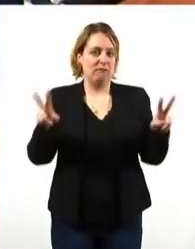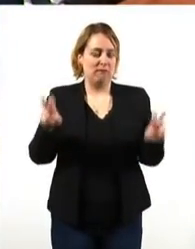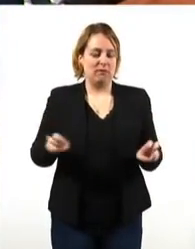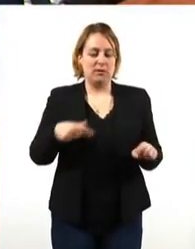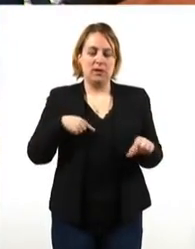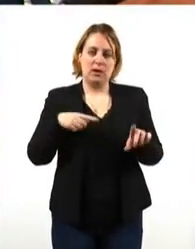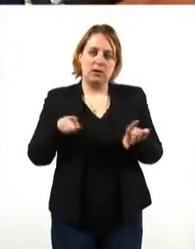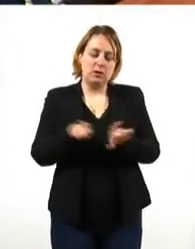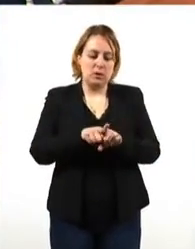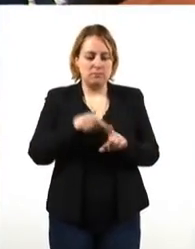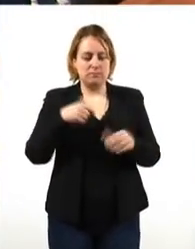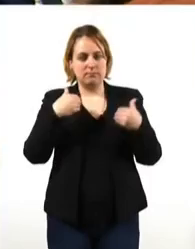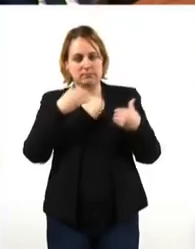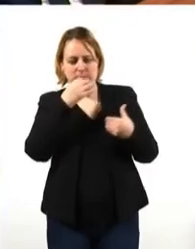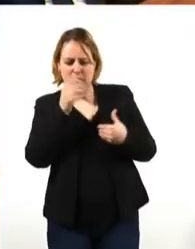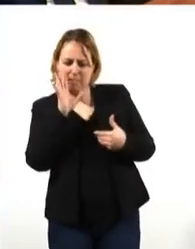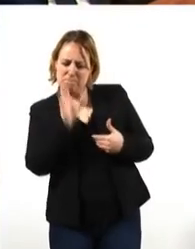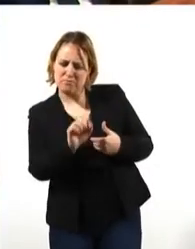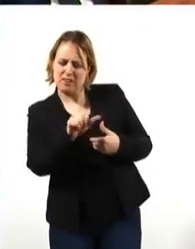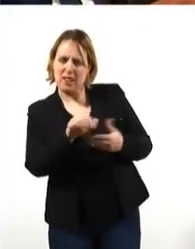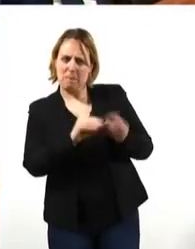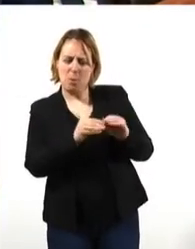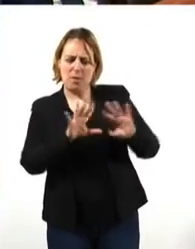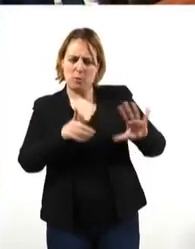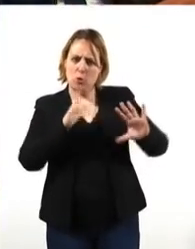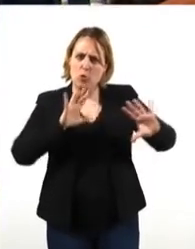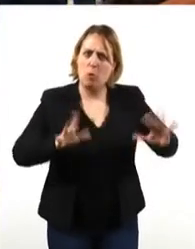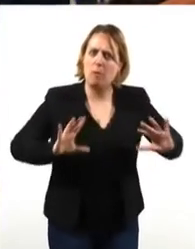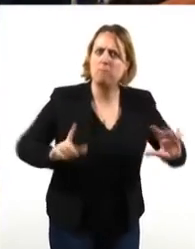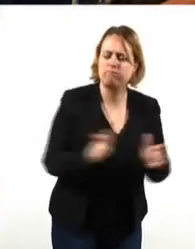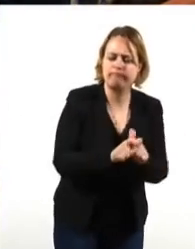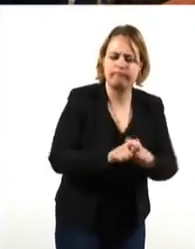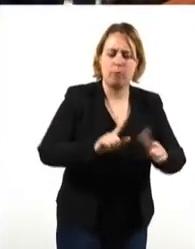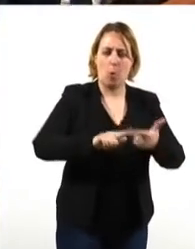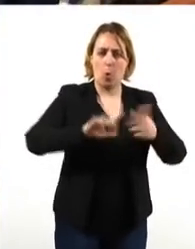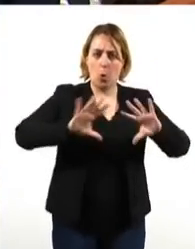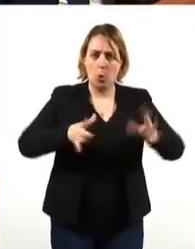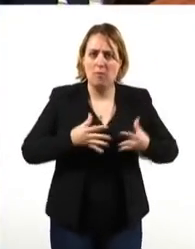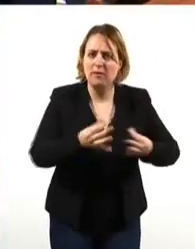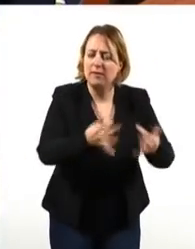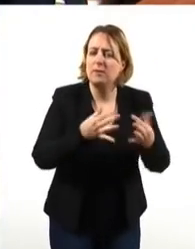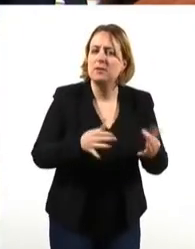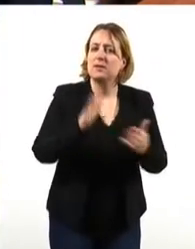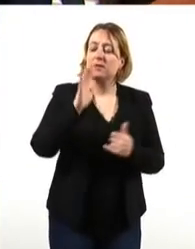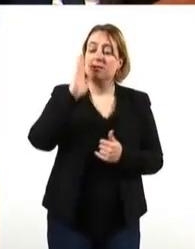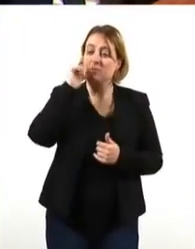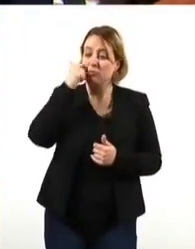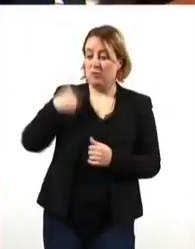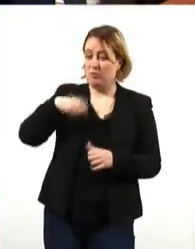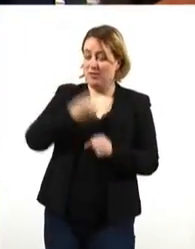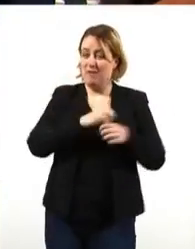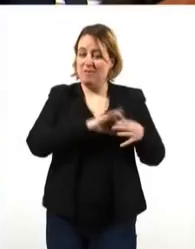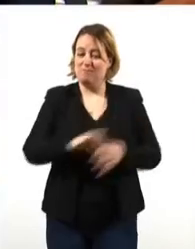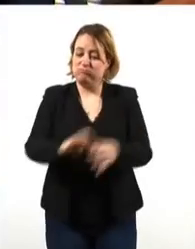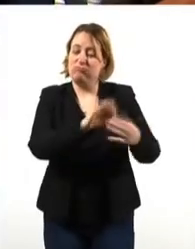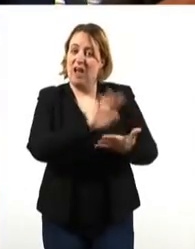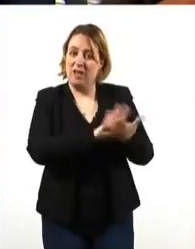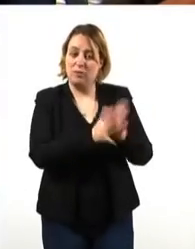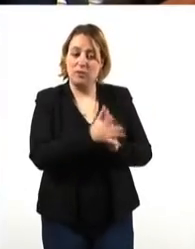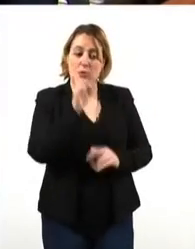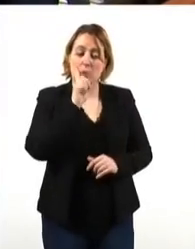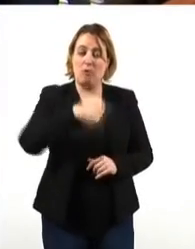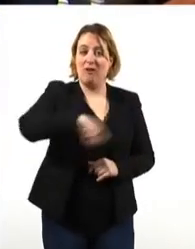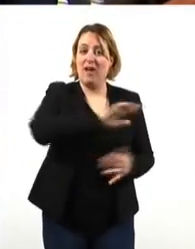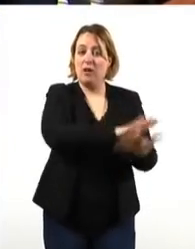problème, comment le détecter, comment sensibiliser. Donc, pourquoi on travaille aussi avec les associations? Parce que justement, ce sont des associations de